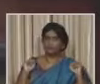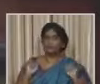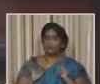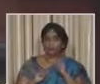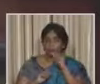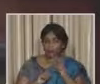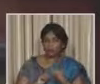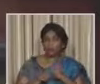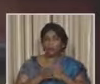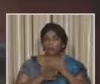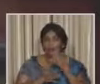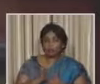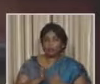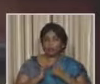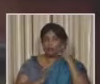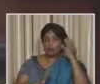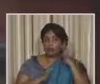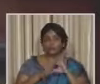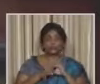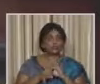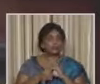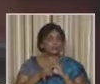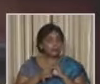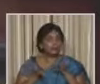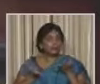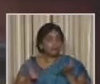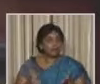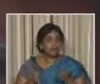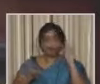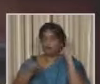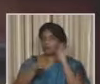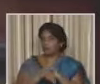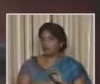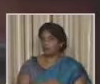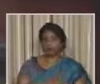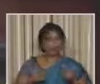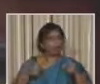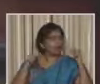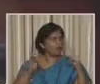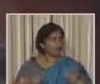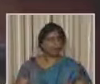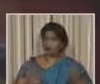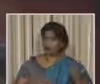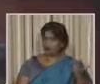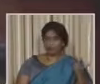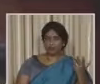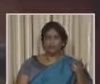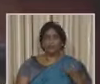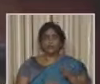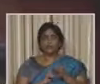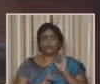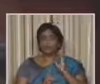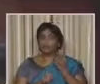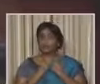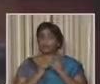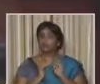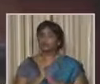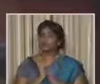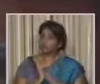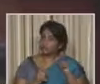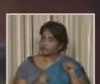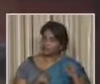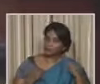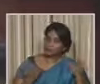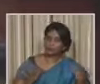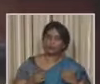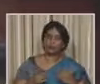அறிக்கையிலும் சர்வதேச தொடர்புகள் இருப்பதாக வெளியாகவில்லை, இன்றும் வெளியாகவில்லை. ஜனாதிபதி புலனாய்வு ஆணைக்குழுவாக இருக்கலாம்,